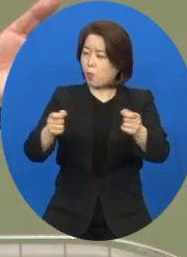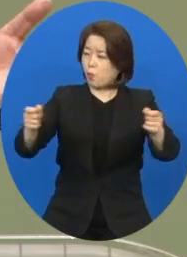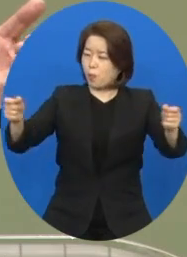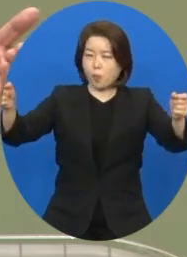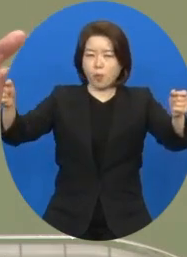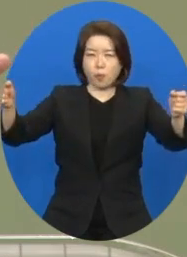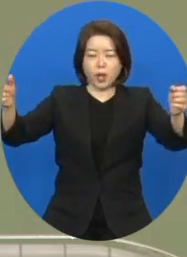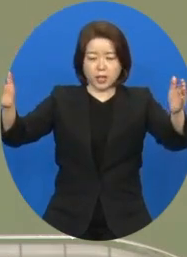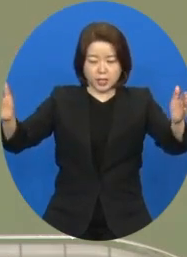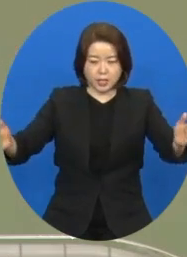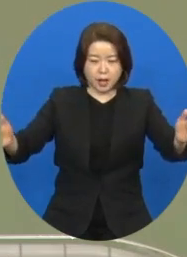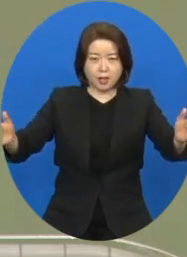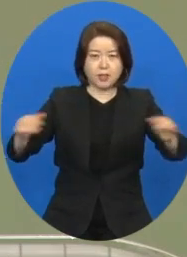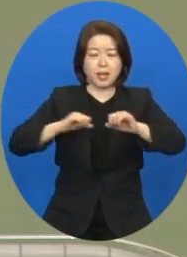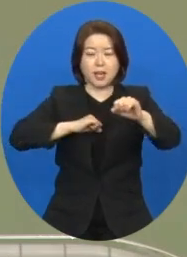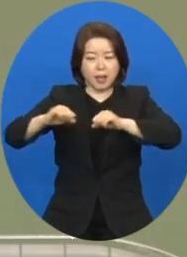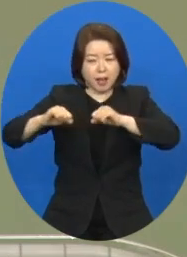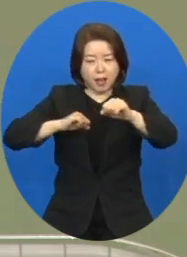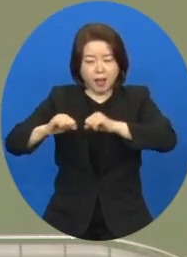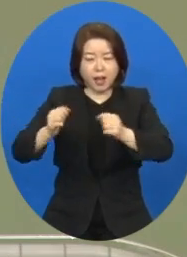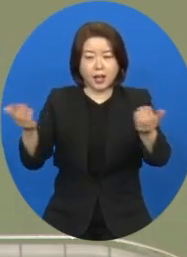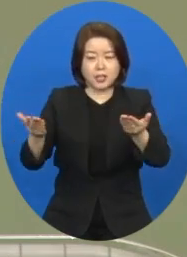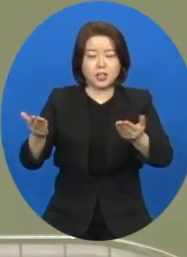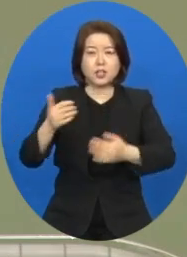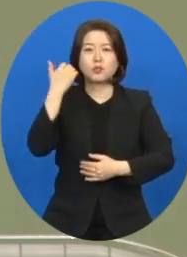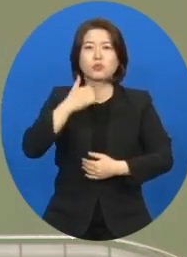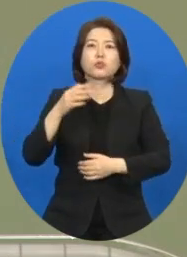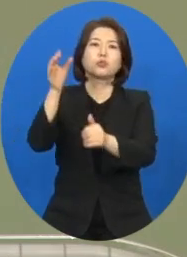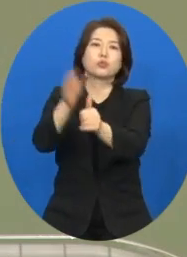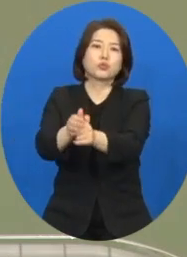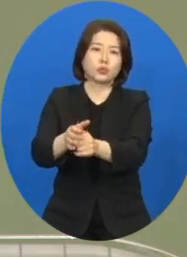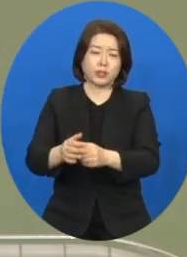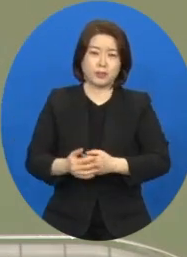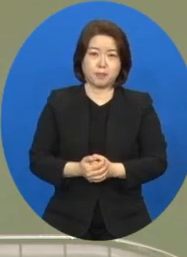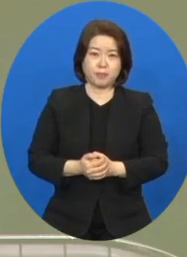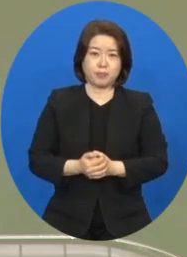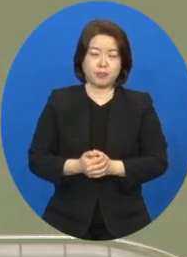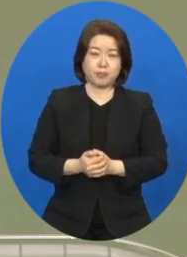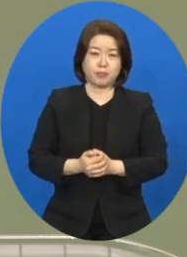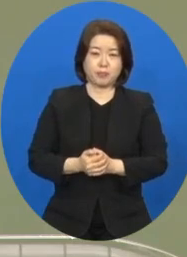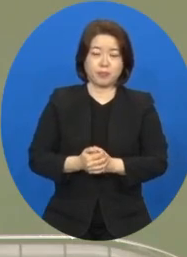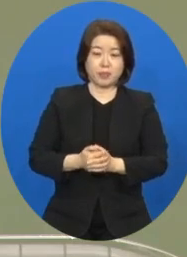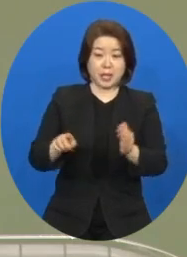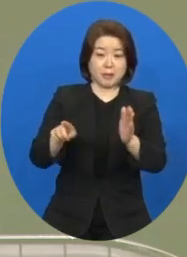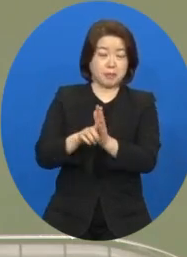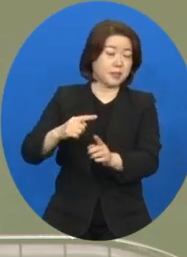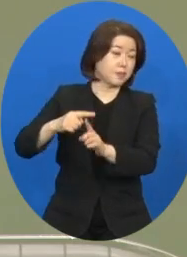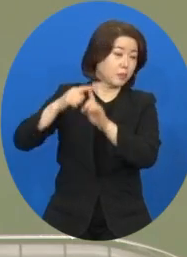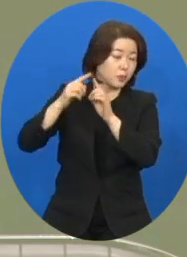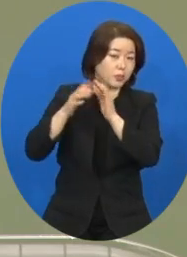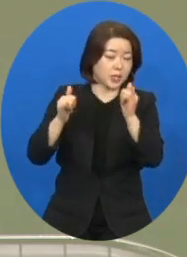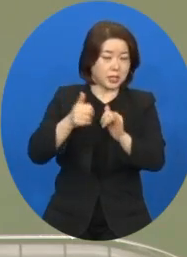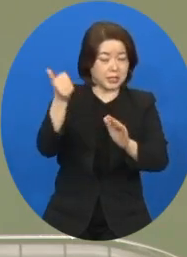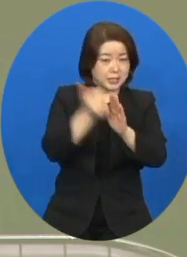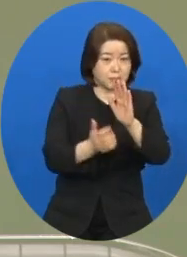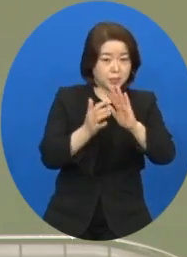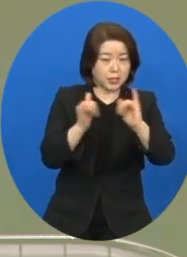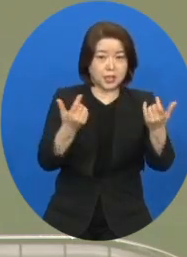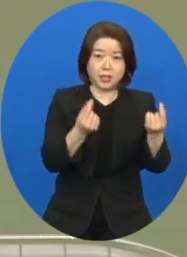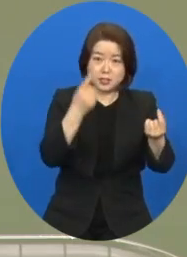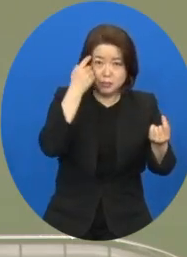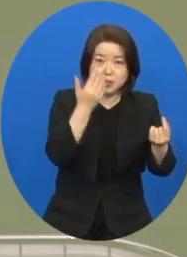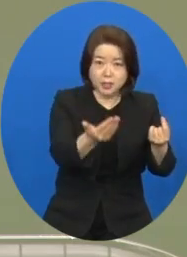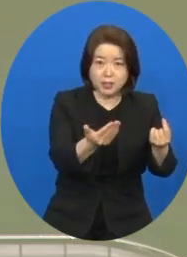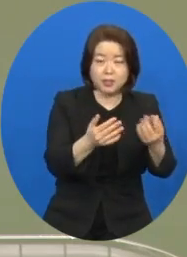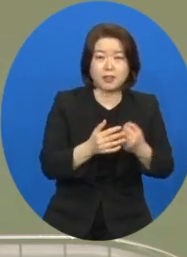걸쳐서 하실 일을 누가 해요? 순교자는 실패인 것처럼 보이죠. 예수